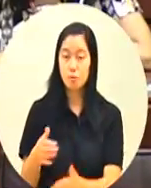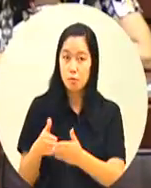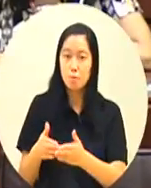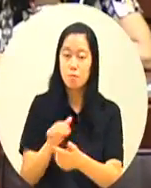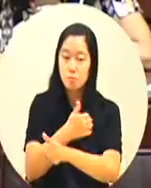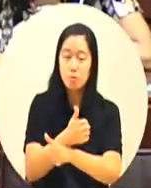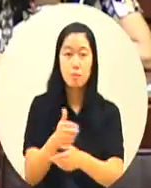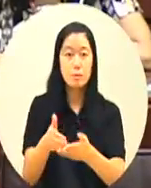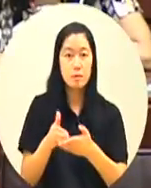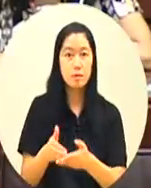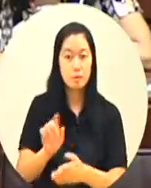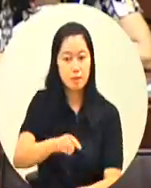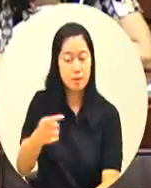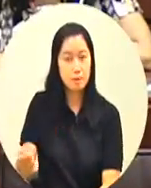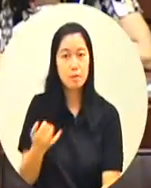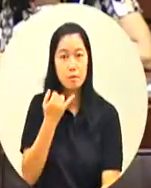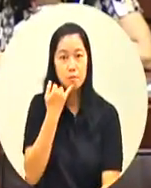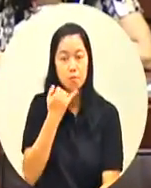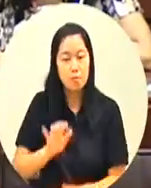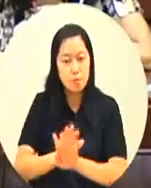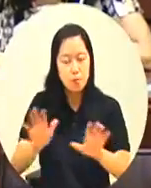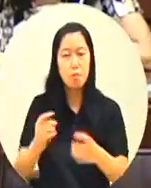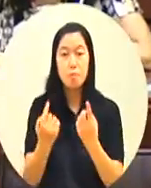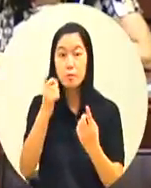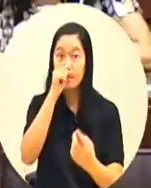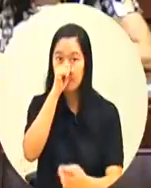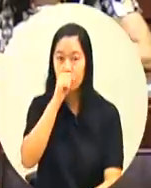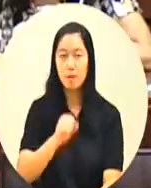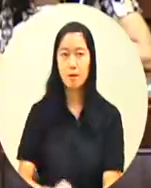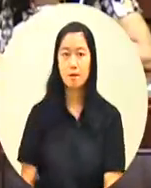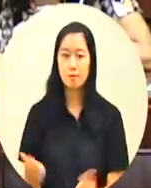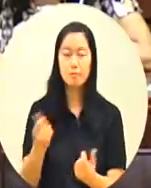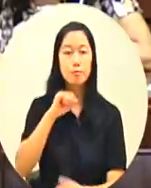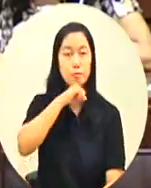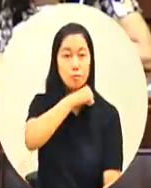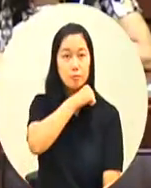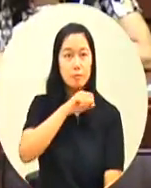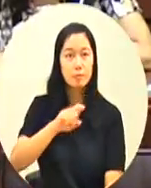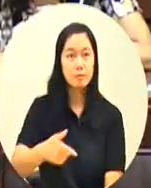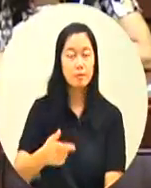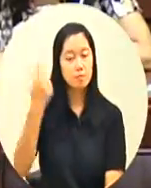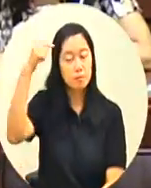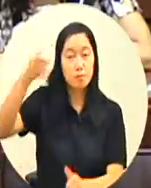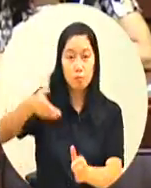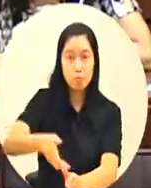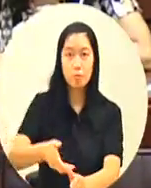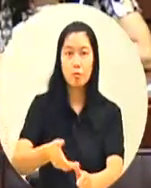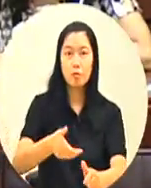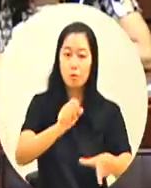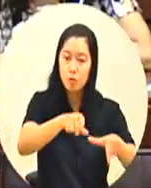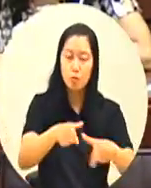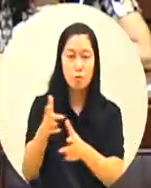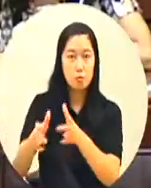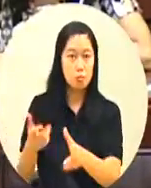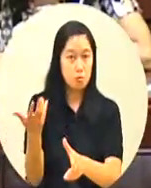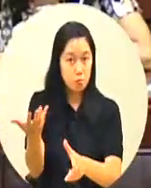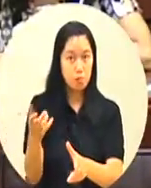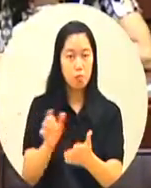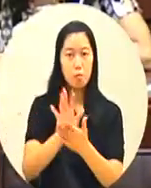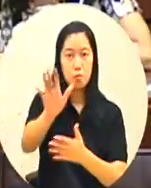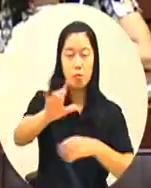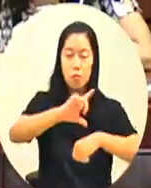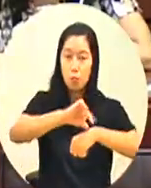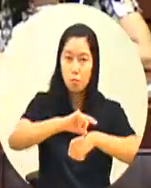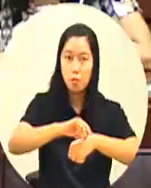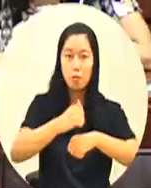看接下来这些事情发展会不会比较好。那尤其台湾是南部是传统产业，那传统产业未来发展的契机其实要